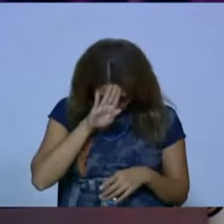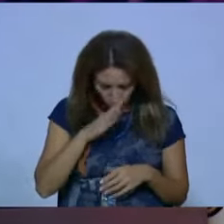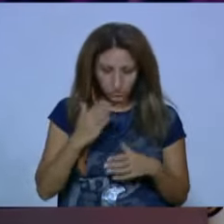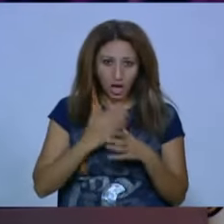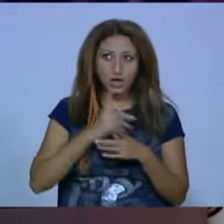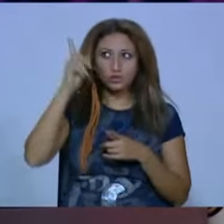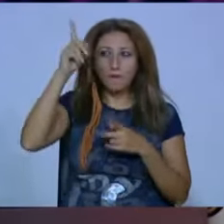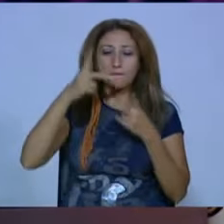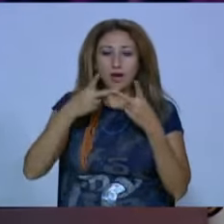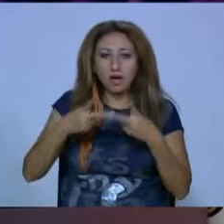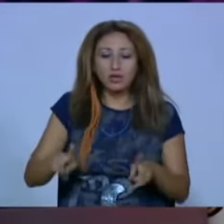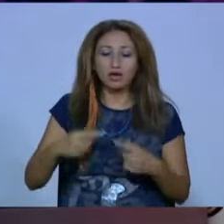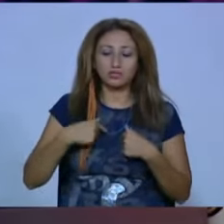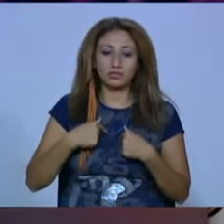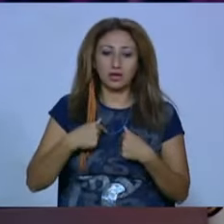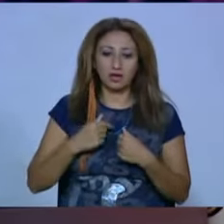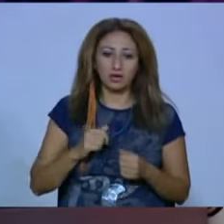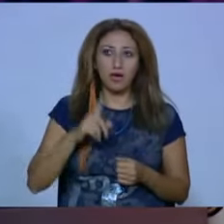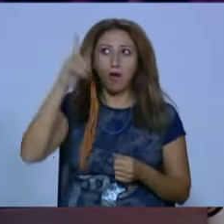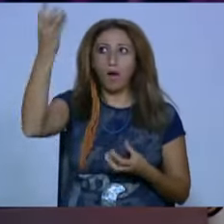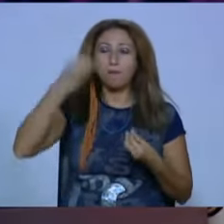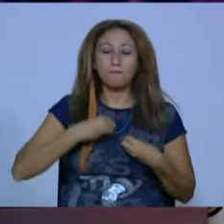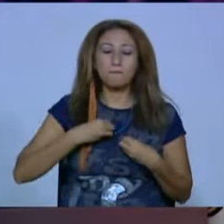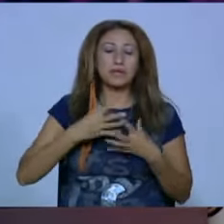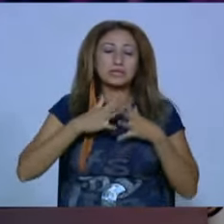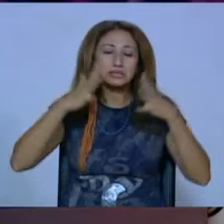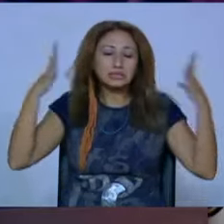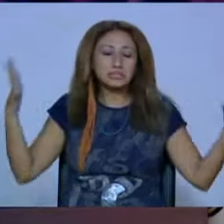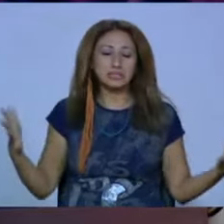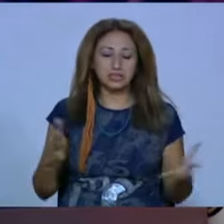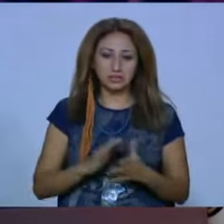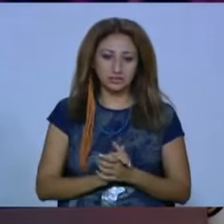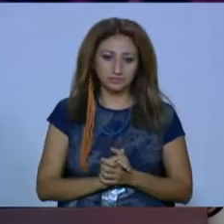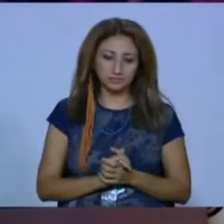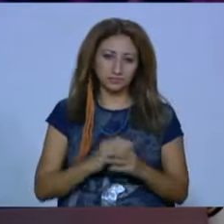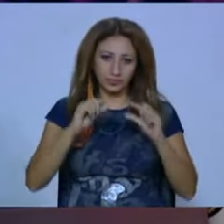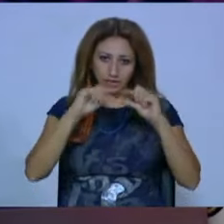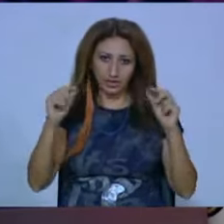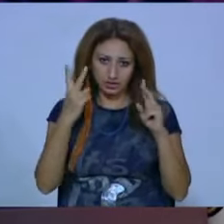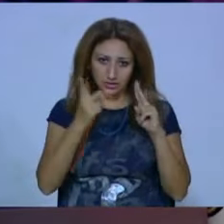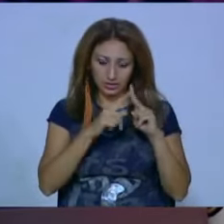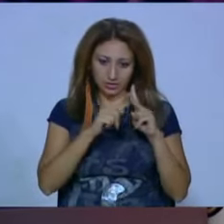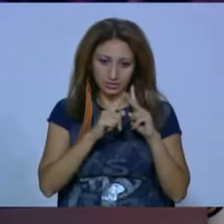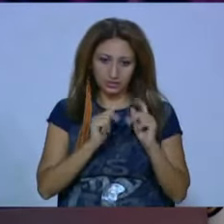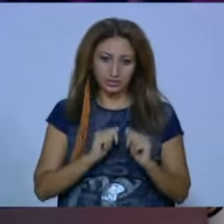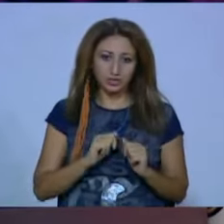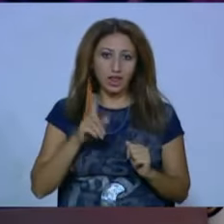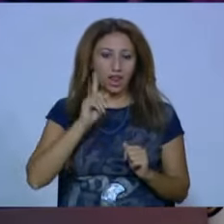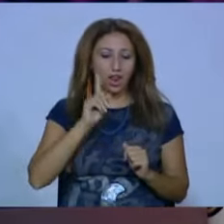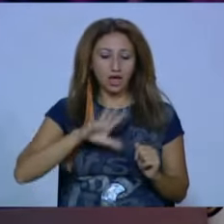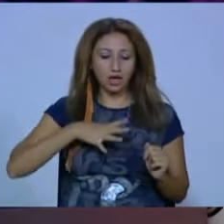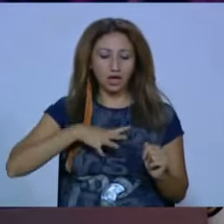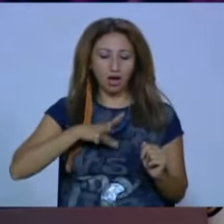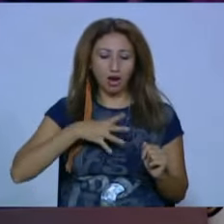رضي الله ادهشكم بعطائه. المقوله الثانيه: لا يقلق